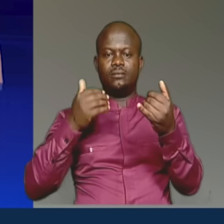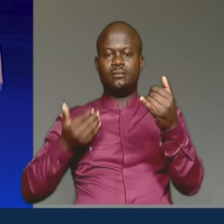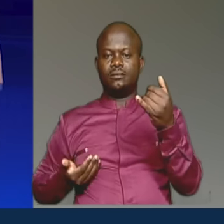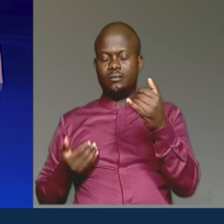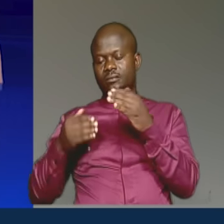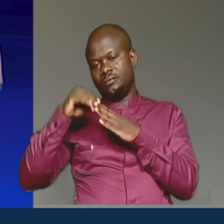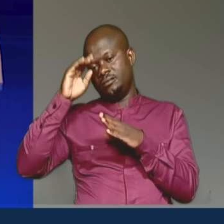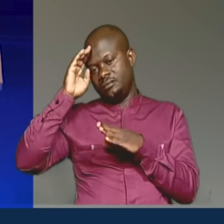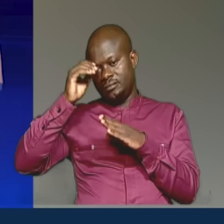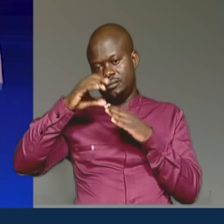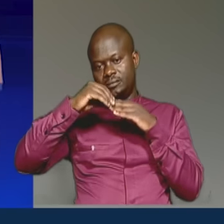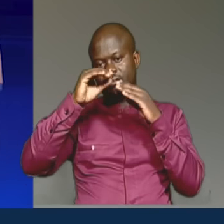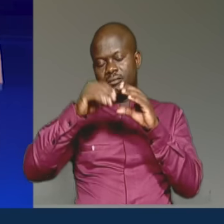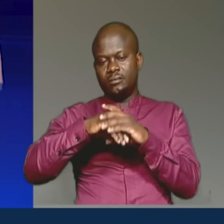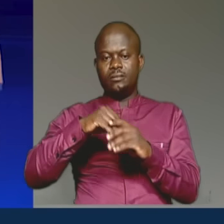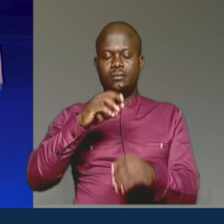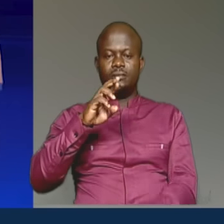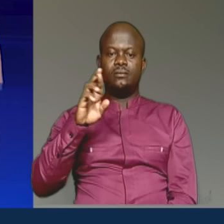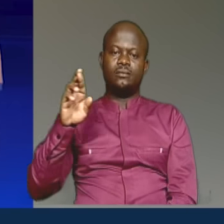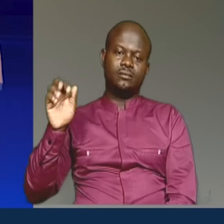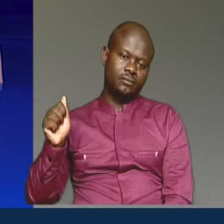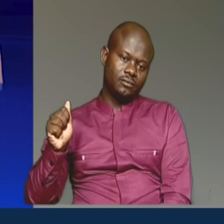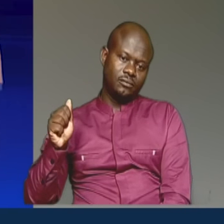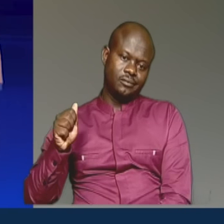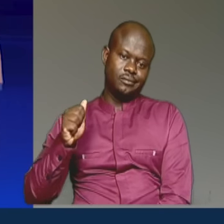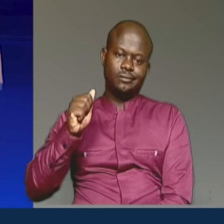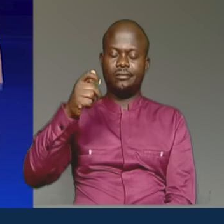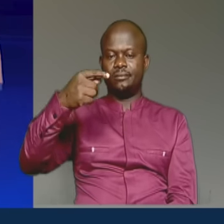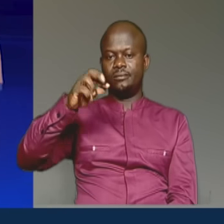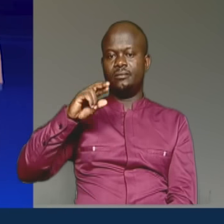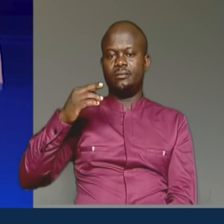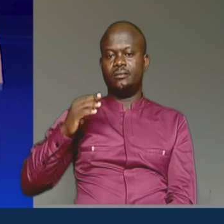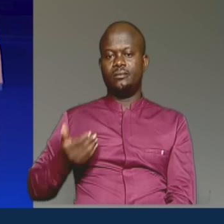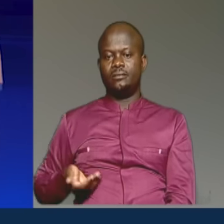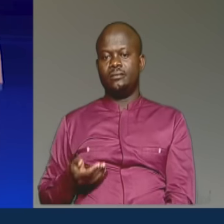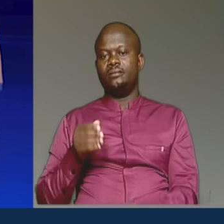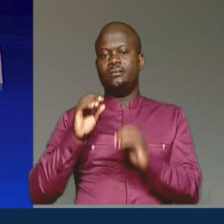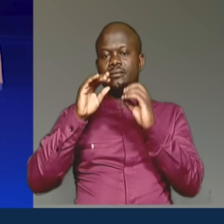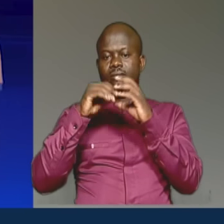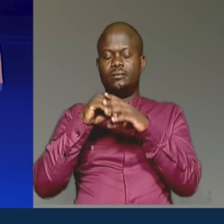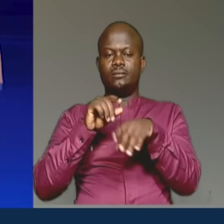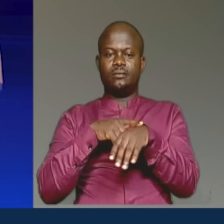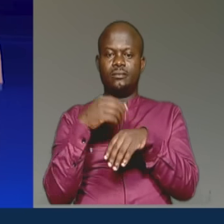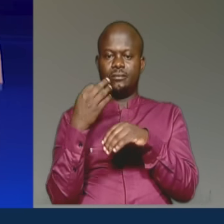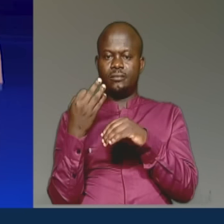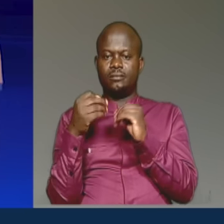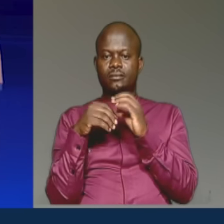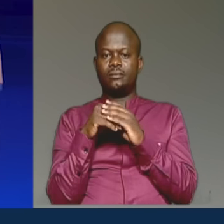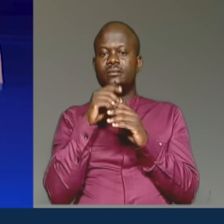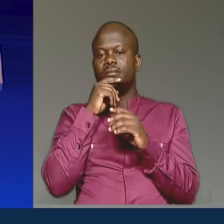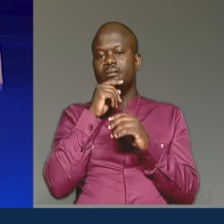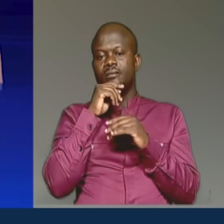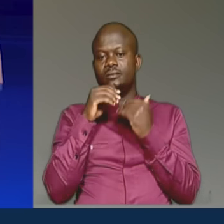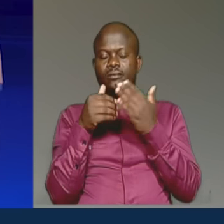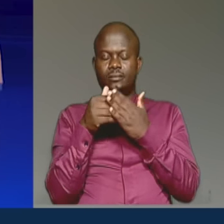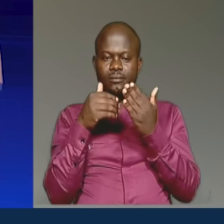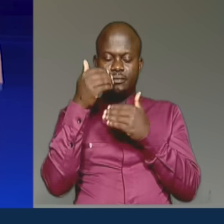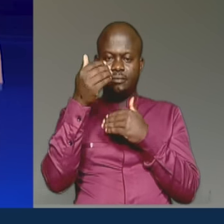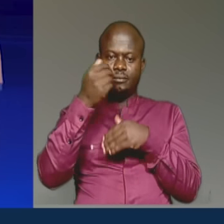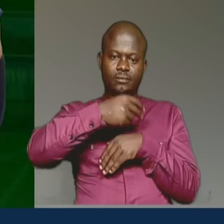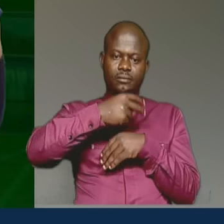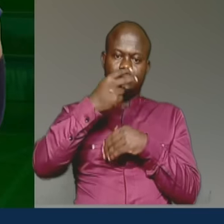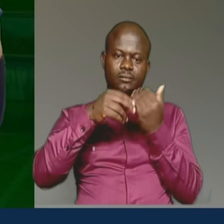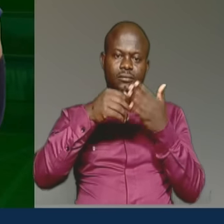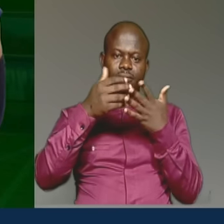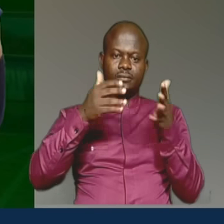Police niyo iyoboye kurikina Rwanda Revenue Apermene Volleyball Club ikaza ku mwanya wa gatatu mu gihe rero mu kiciro cy'abagabo nyuma y'iminsi ibiri ya shampiyona